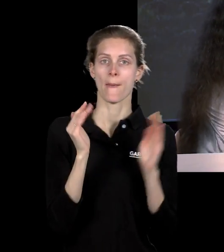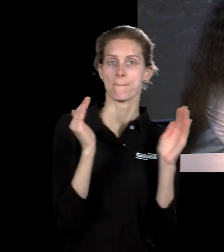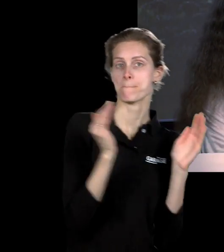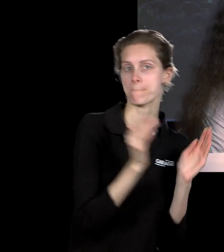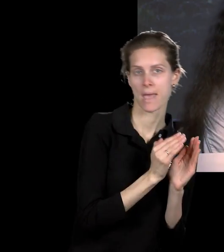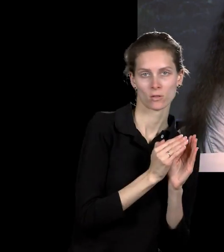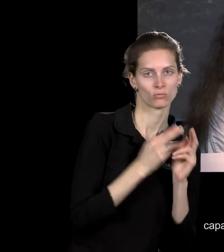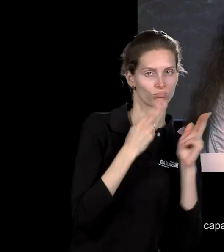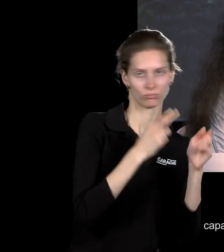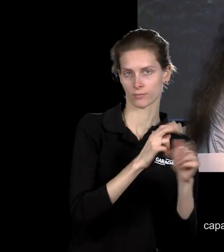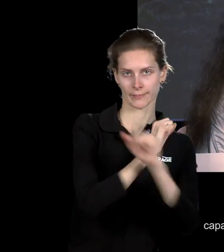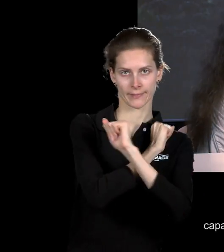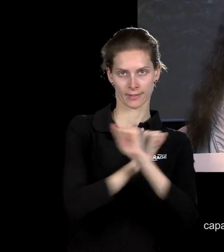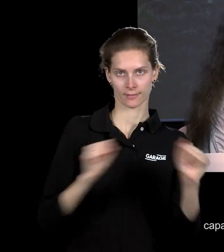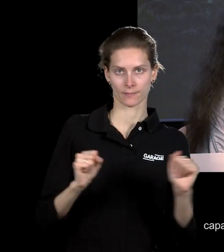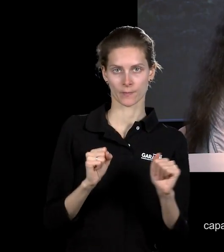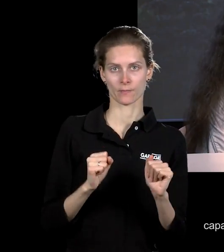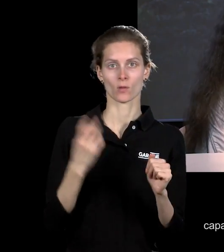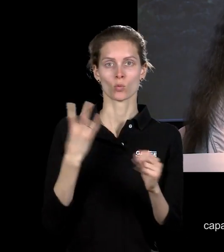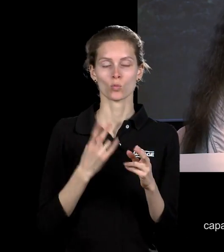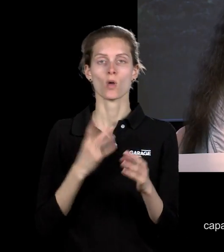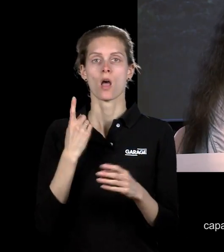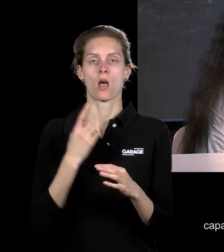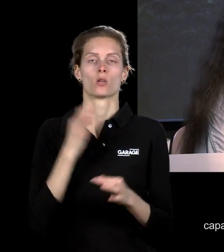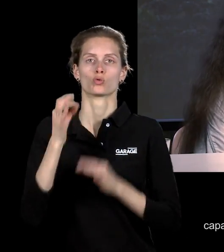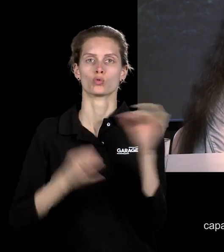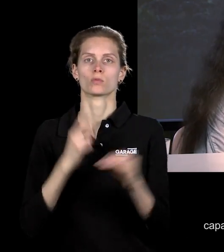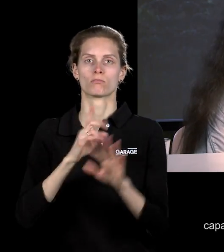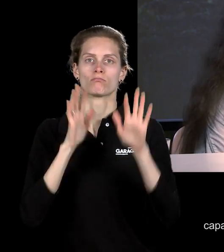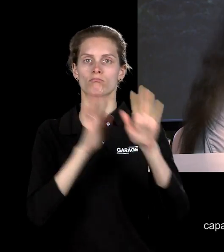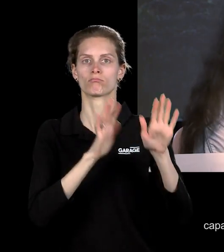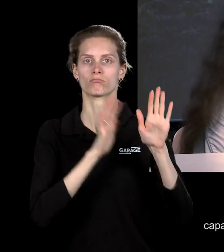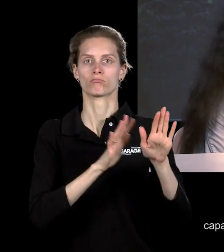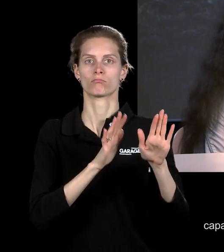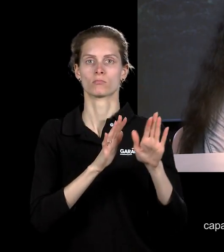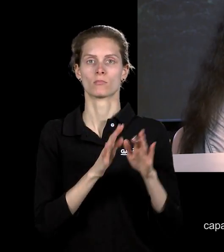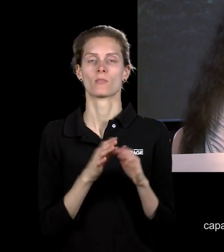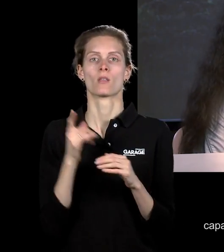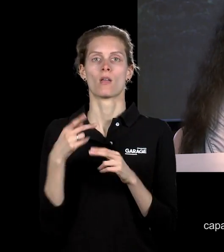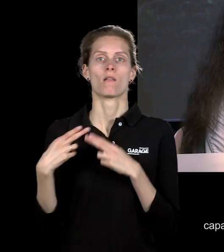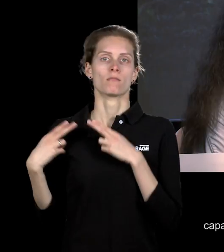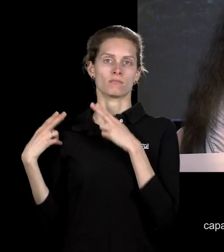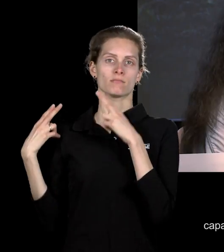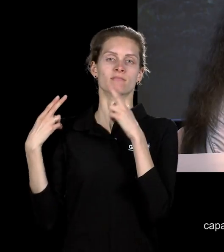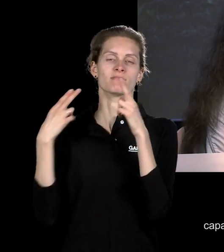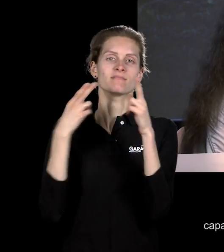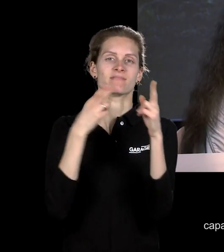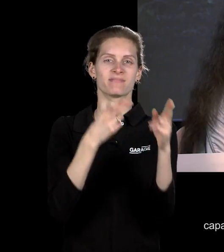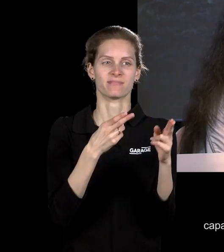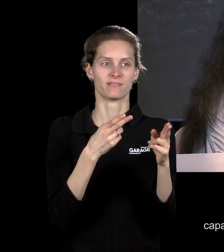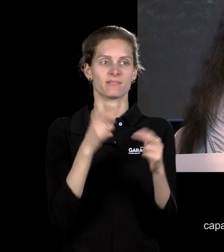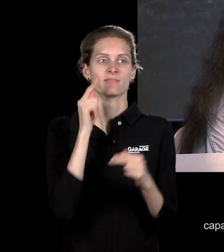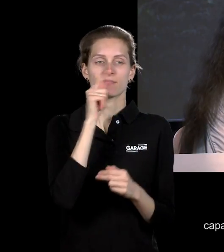только на сутки. То есть на сутки надо добраться до этого in the middle of nowhere, остаться